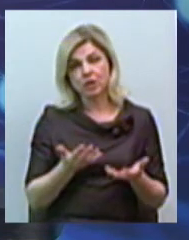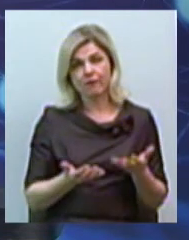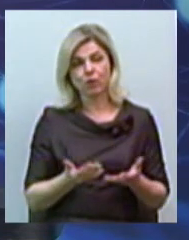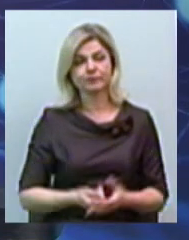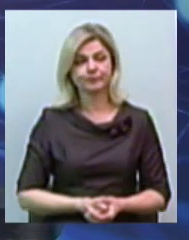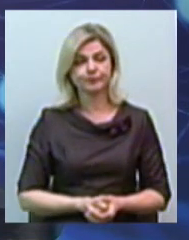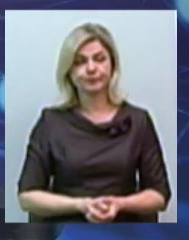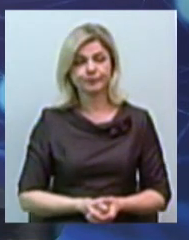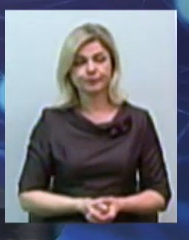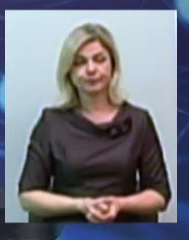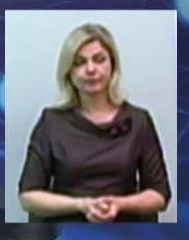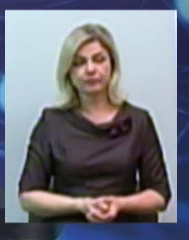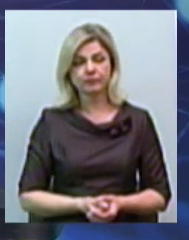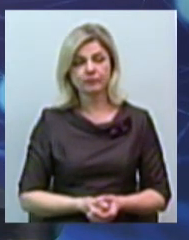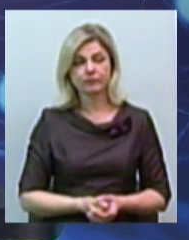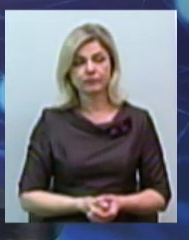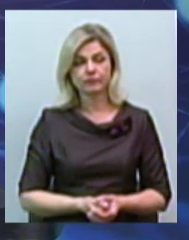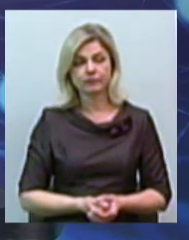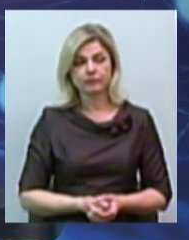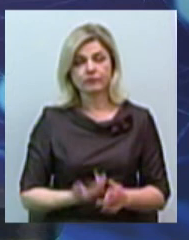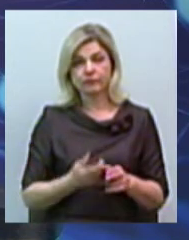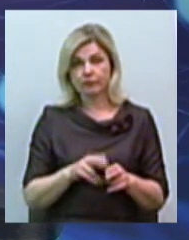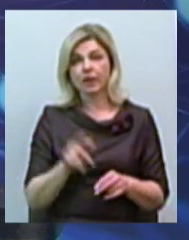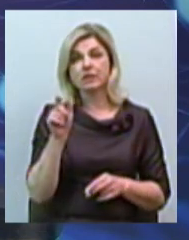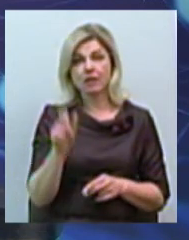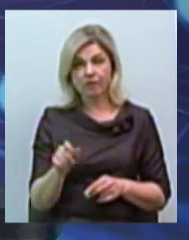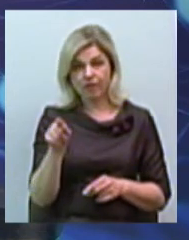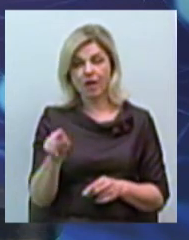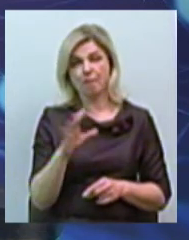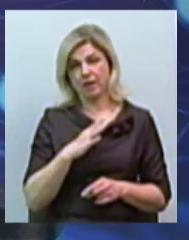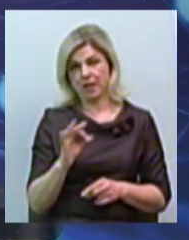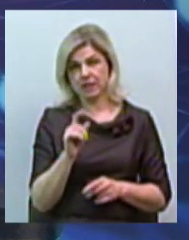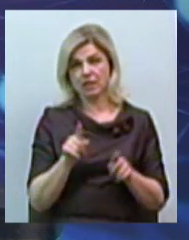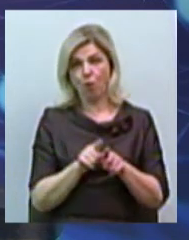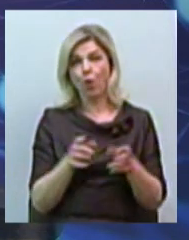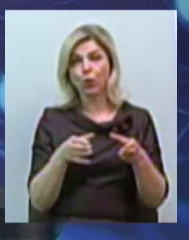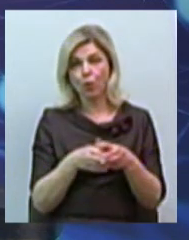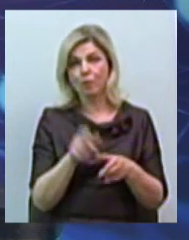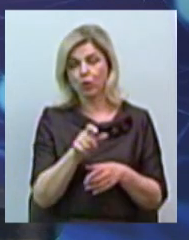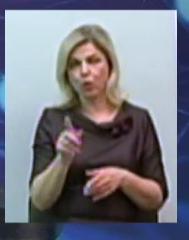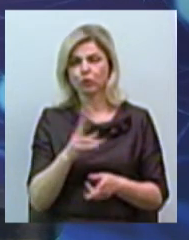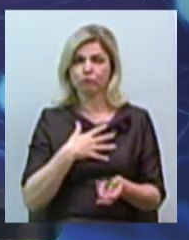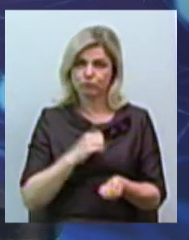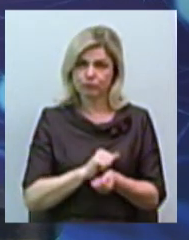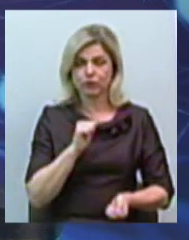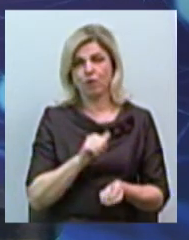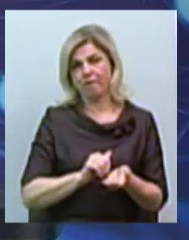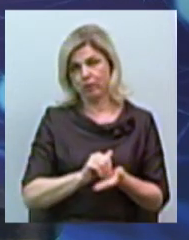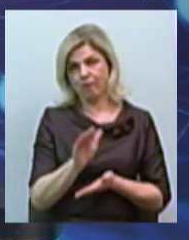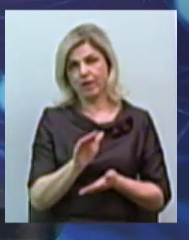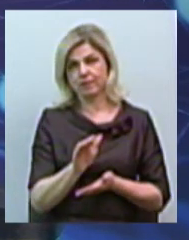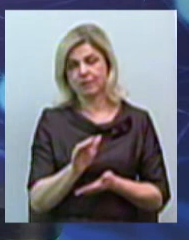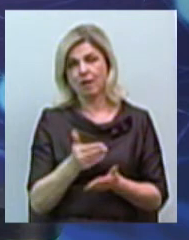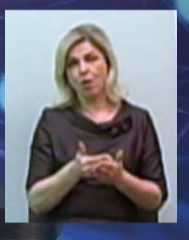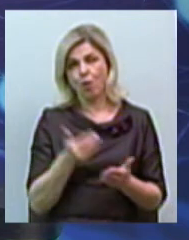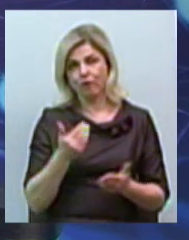можливо, цей пацієнт і був із цієї категорії населення, які категорично відмовляються